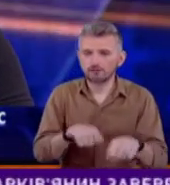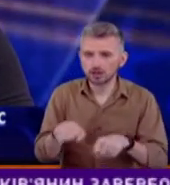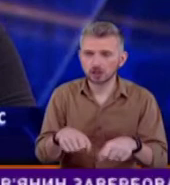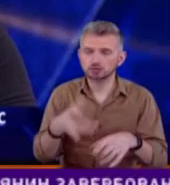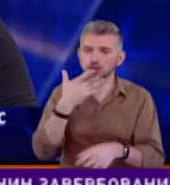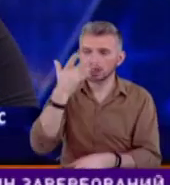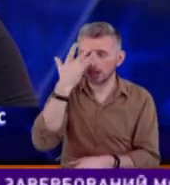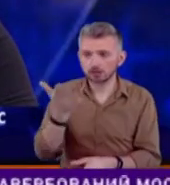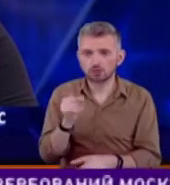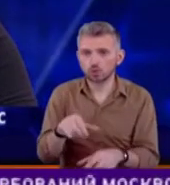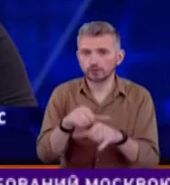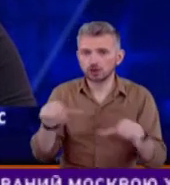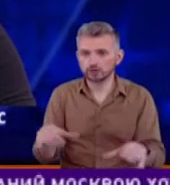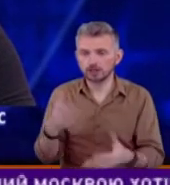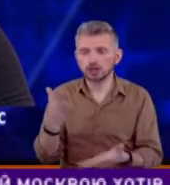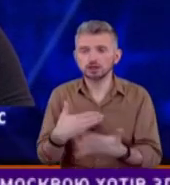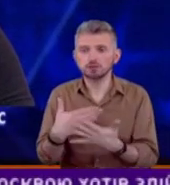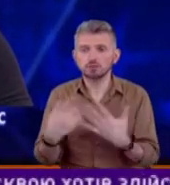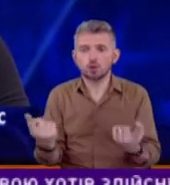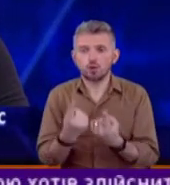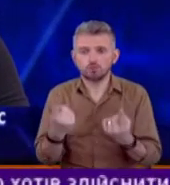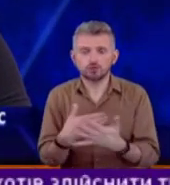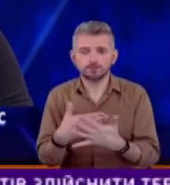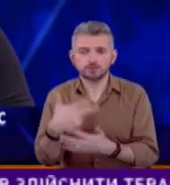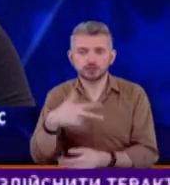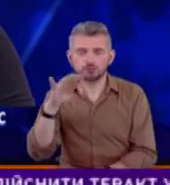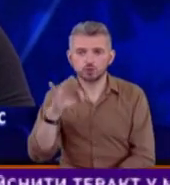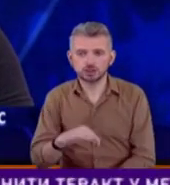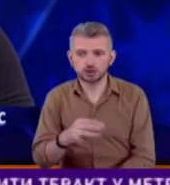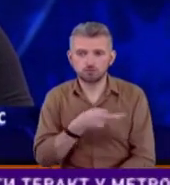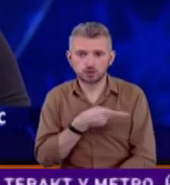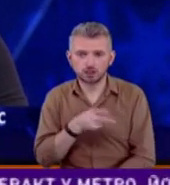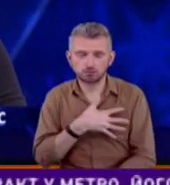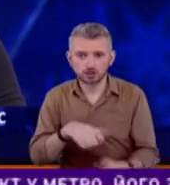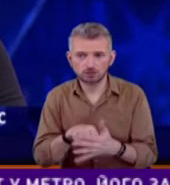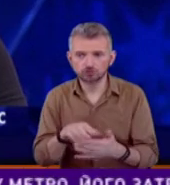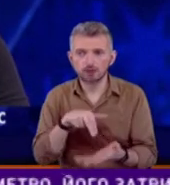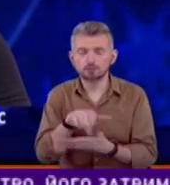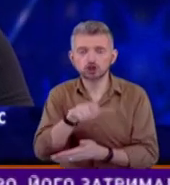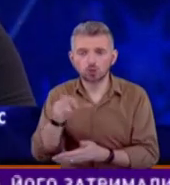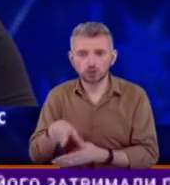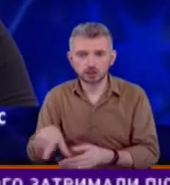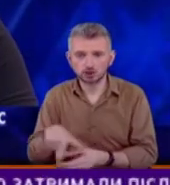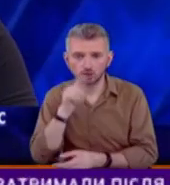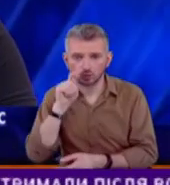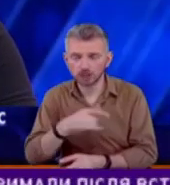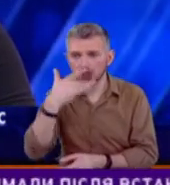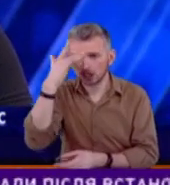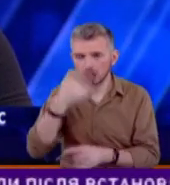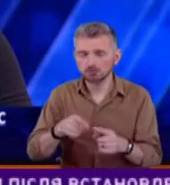летом. Оно увеличивается. Если, например, обычно про порядка 30% погибших это пешеходы на дорогах Украины, то летом